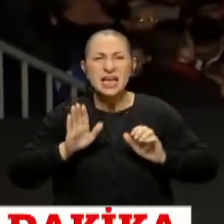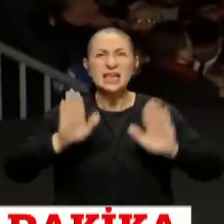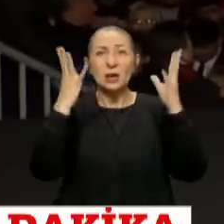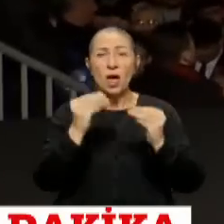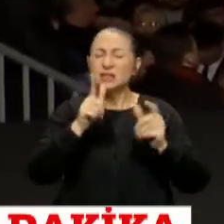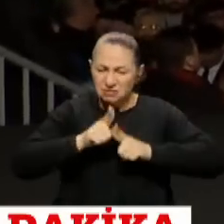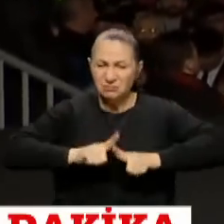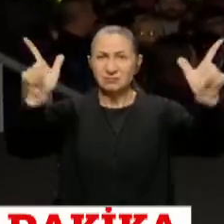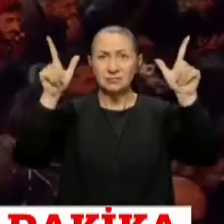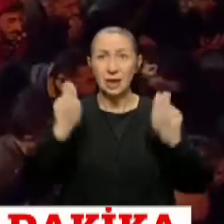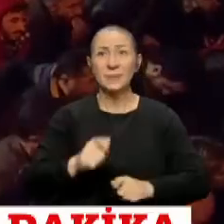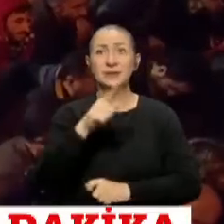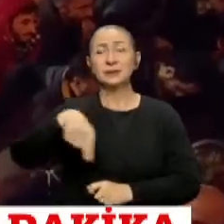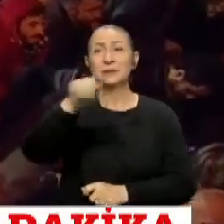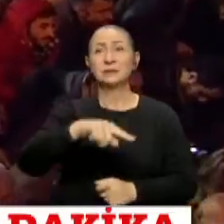sesinizi yükseltin.